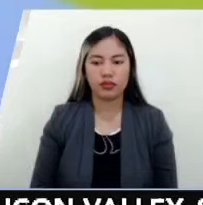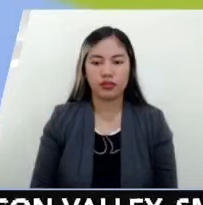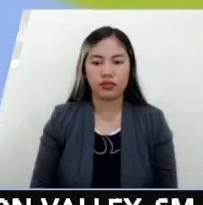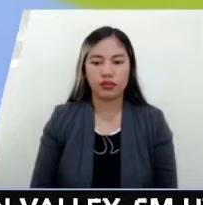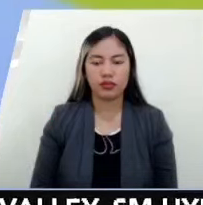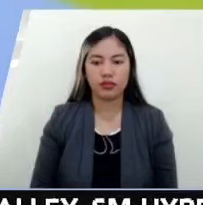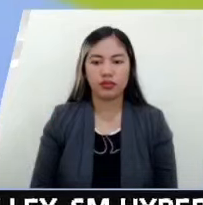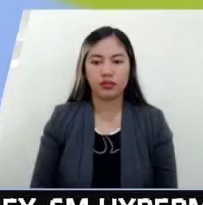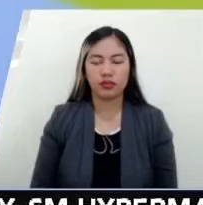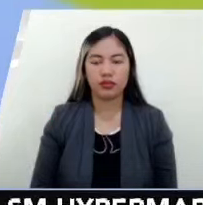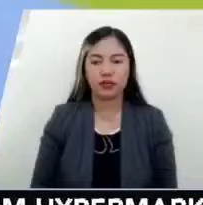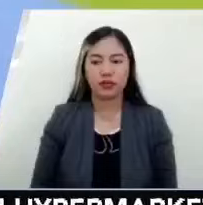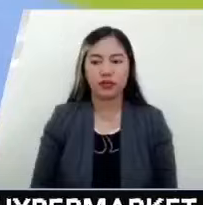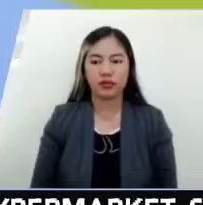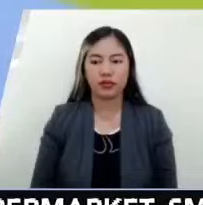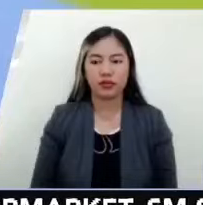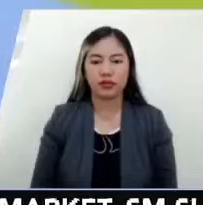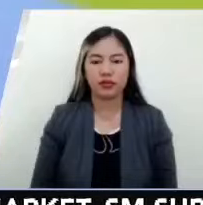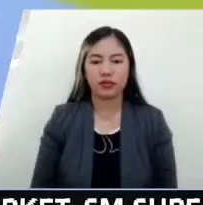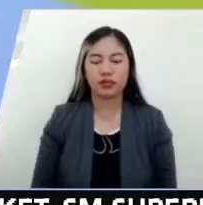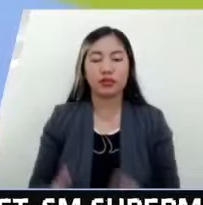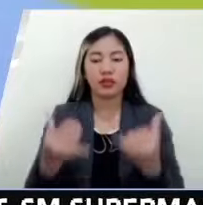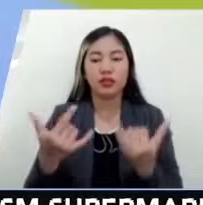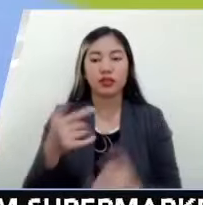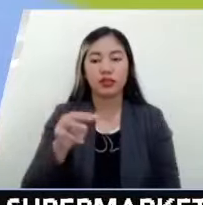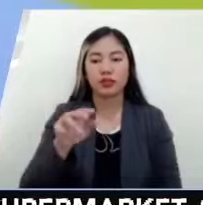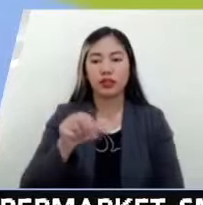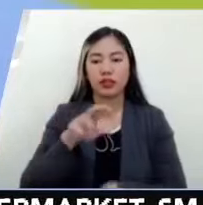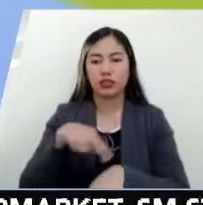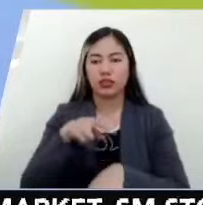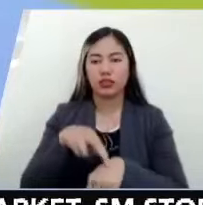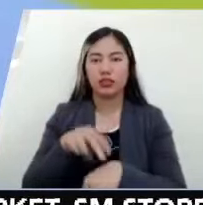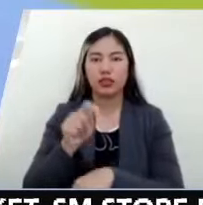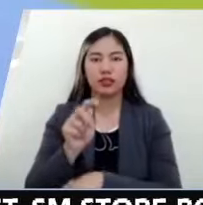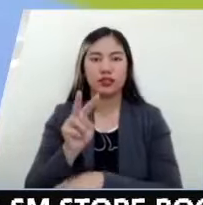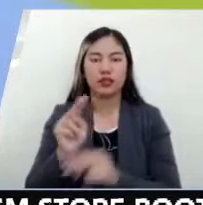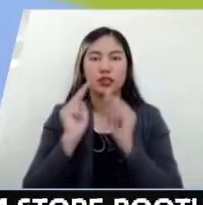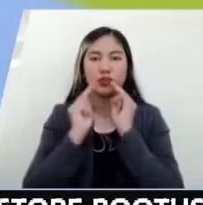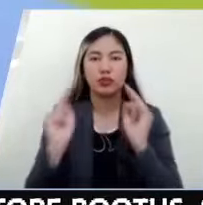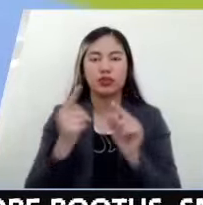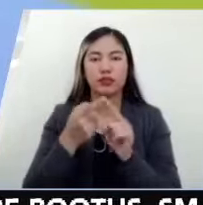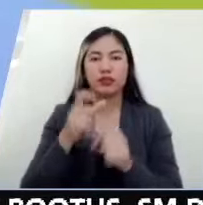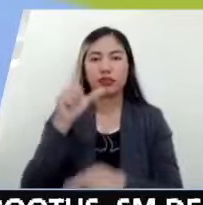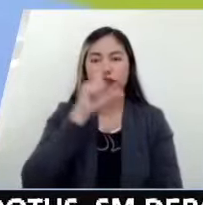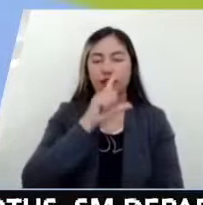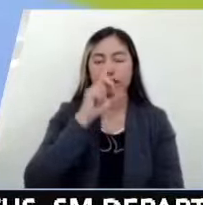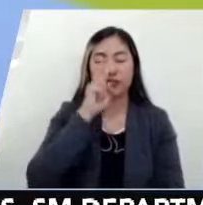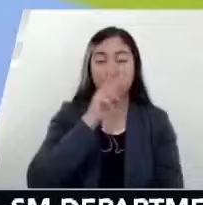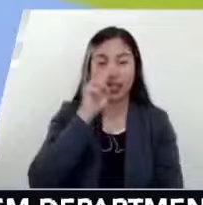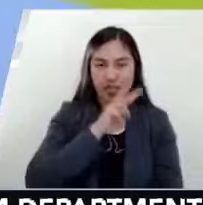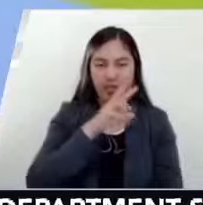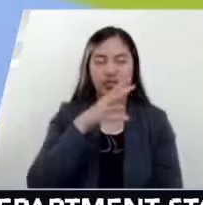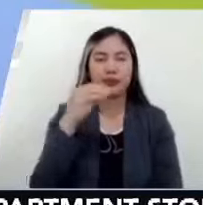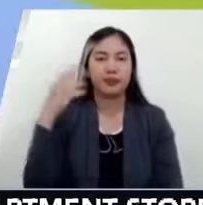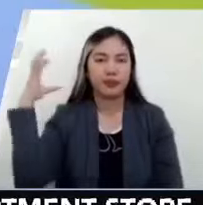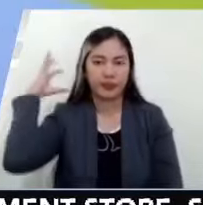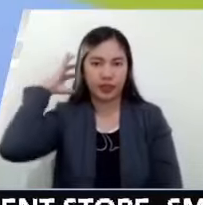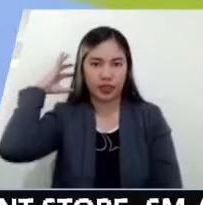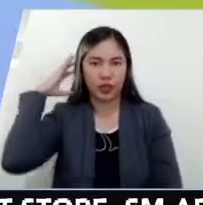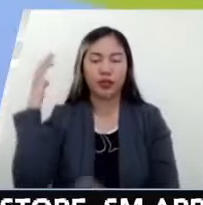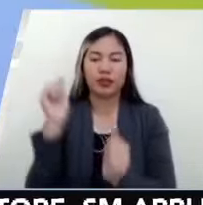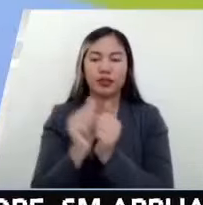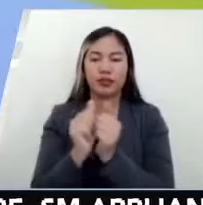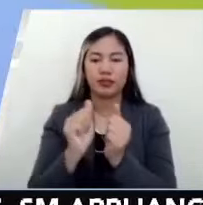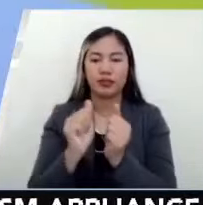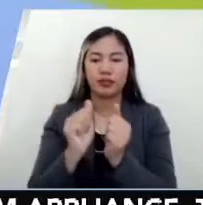Ihahatid na po ng GMA Regional TV ang maiinit na balita mula naman sa Visayas at Mindanao. At makakasama po natin si Sara Hilomen